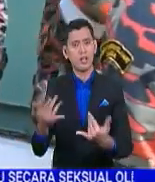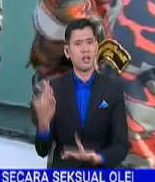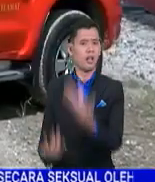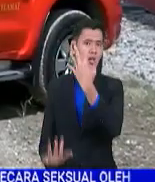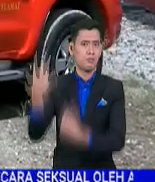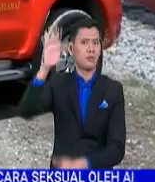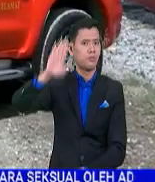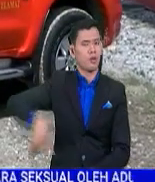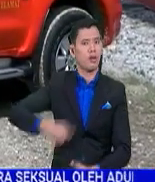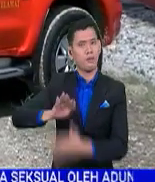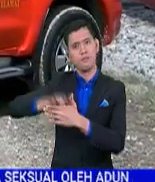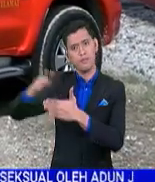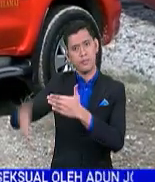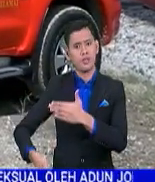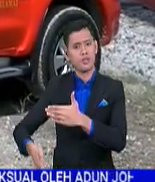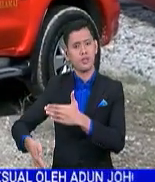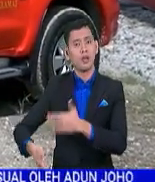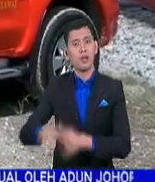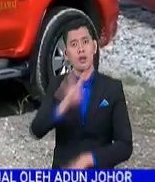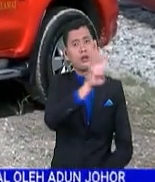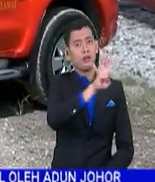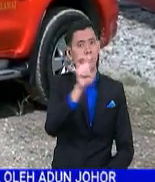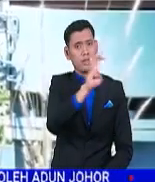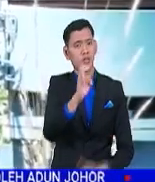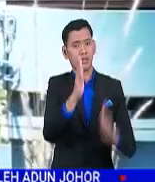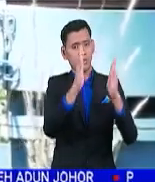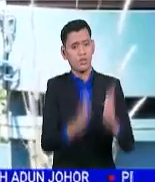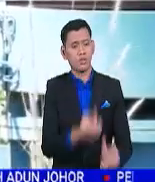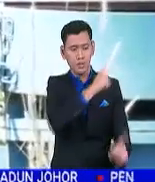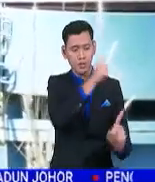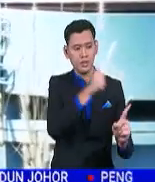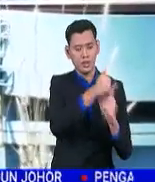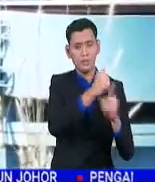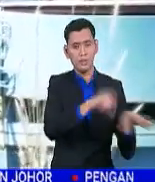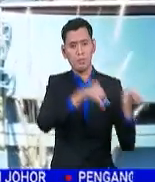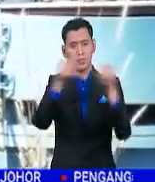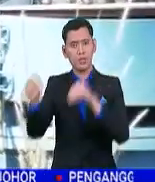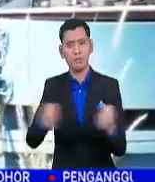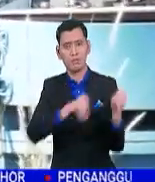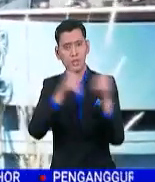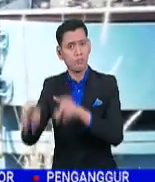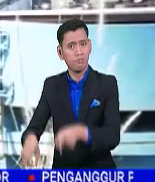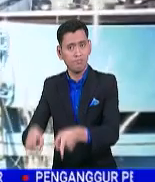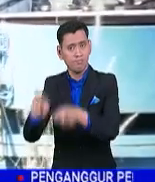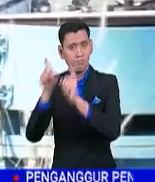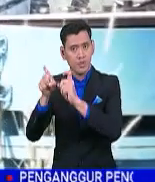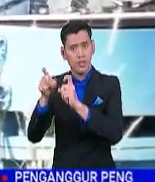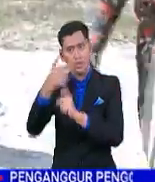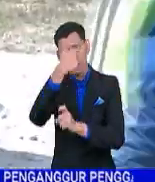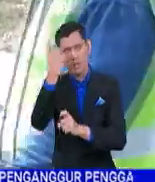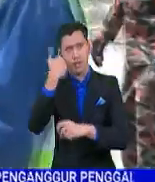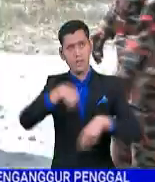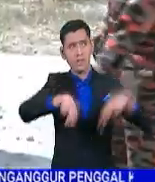sepenuhnya. Susulan itu, 400 penduduk kampung berhampiran diarah berpindah oleh pihak berkuasa tempatan.